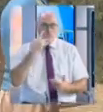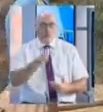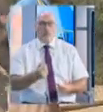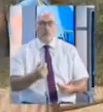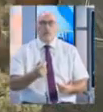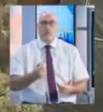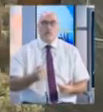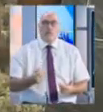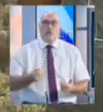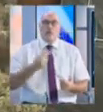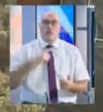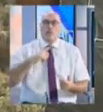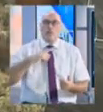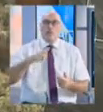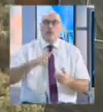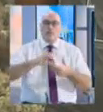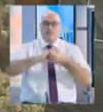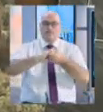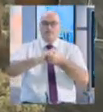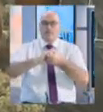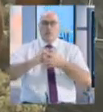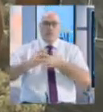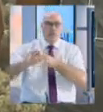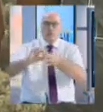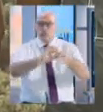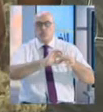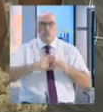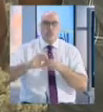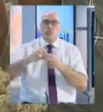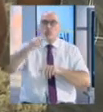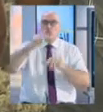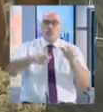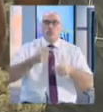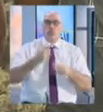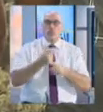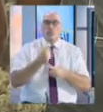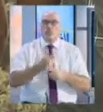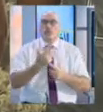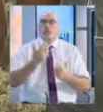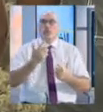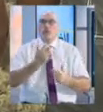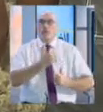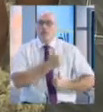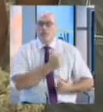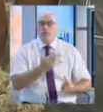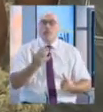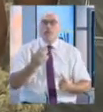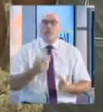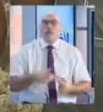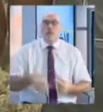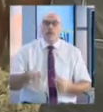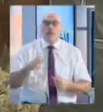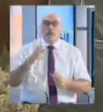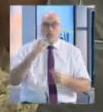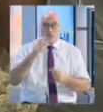اللي نقدروا نوقفوا عندها هو تضافر الجهود تاع المواطنين، تاع رجال الحمايه المدنيه، تاع الدرك الوطني، تاع رجال تاع الجيش